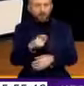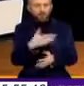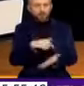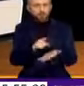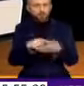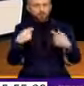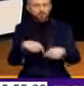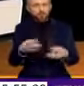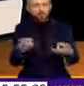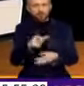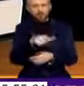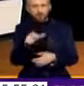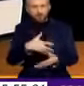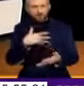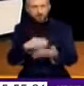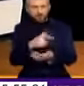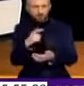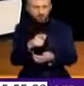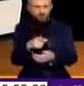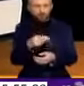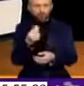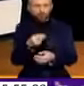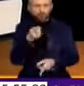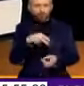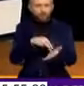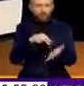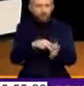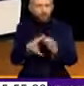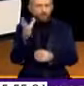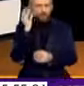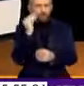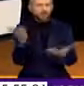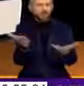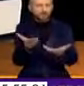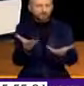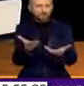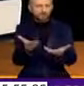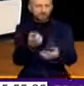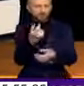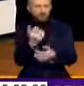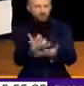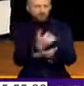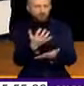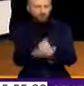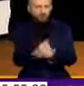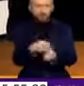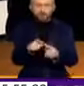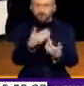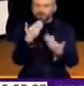на потреби людей газ за ціною собівартості, враховуючи там якісь невеликі заробітки. Це звернення